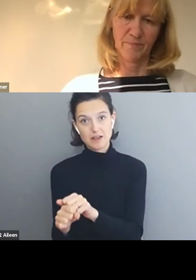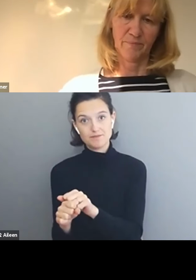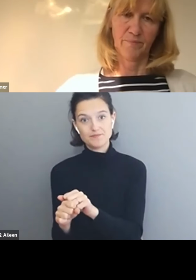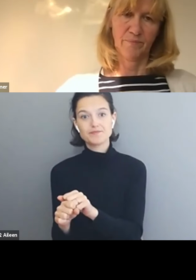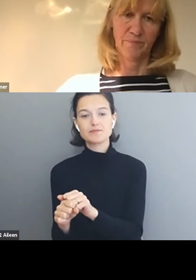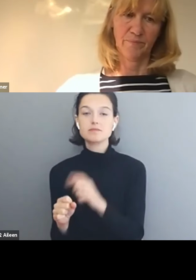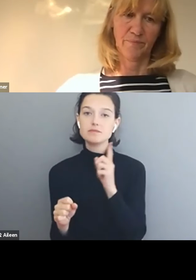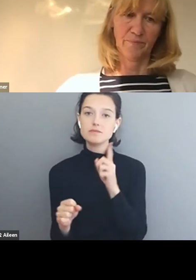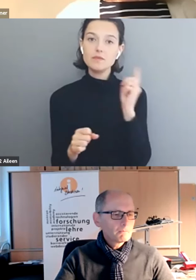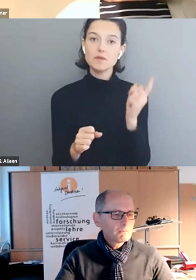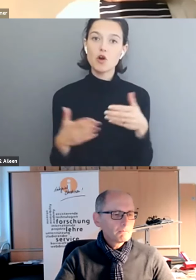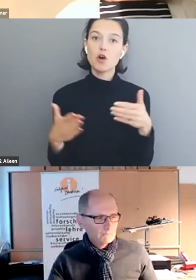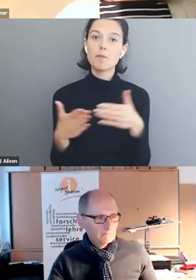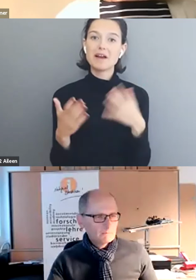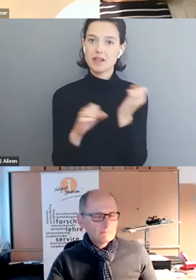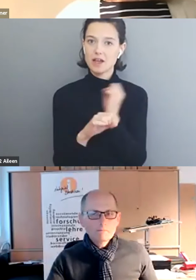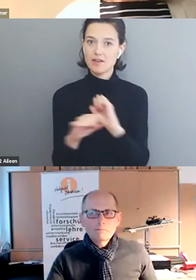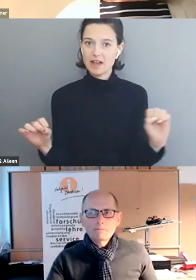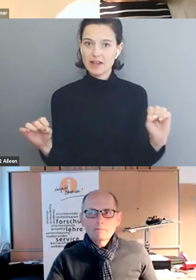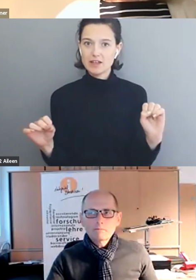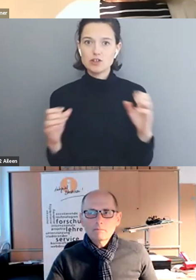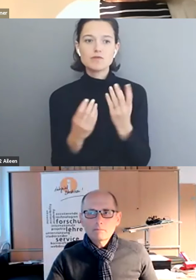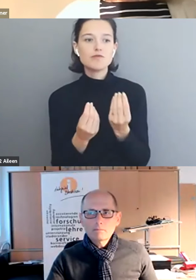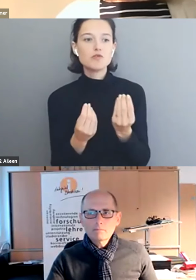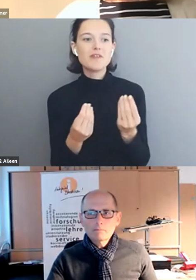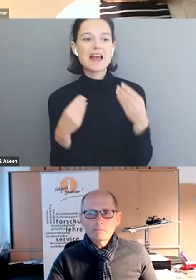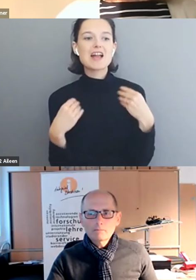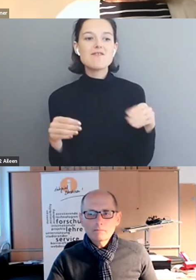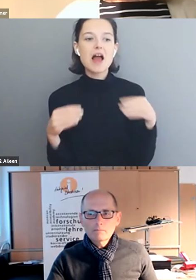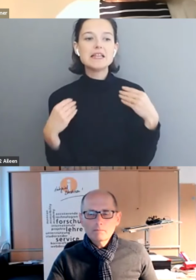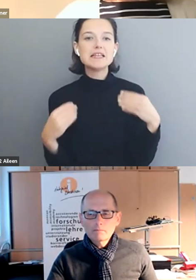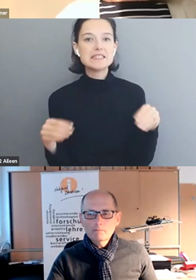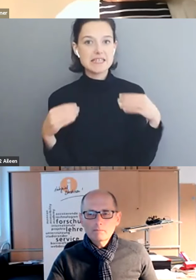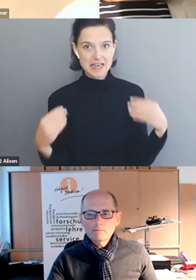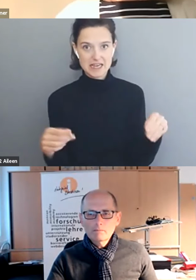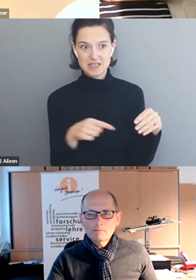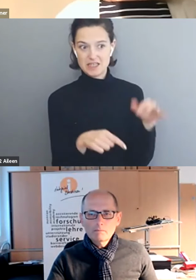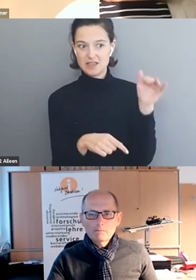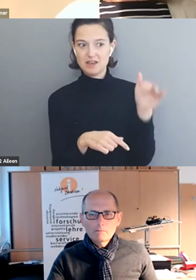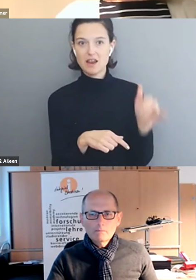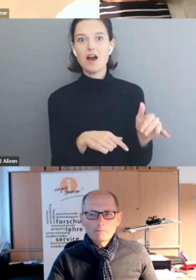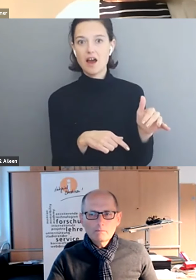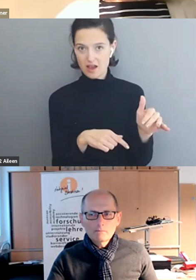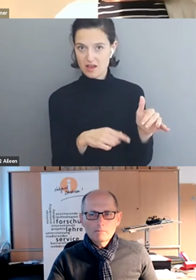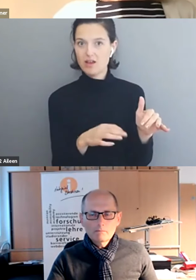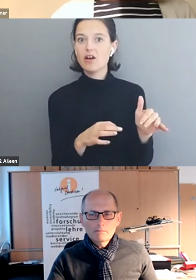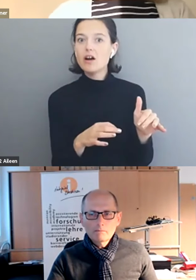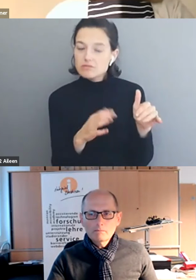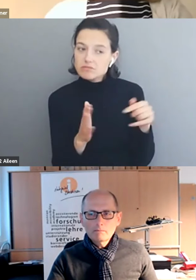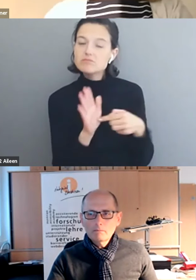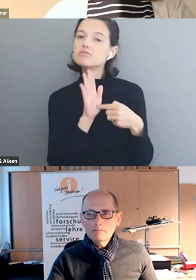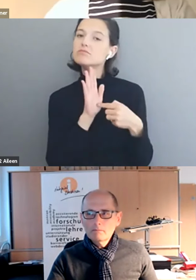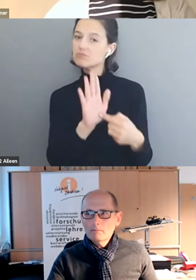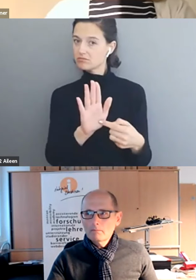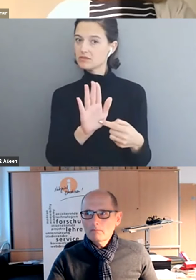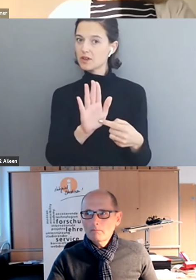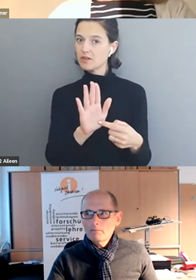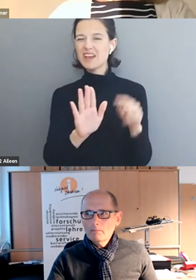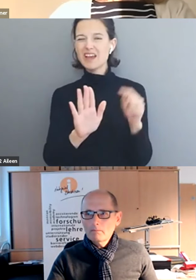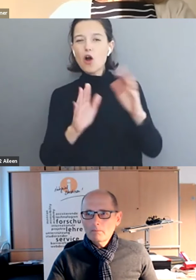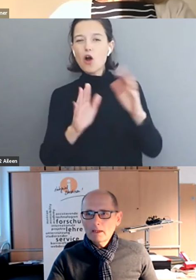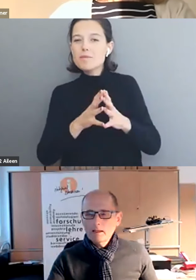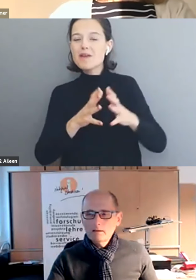als Qualitätsmerkmal mausert. Also es kommen wir weg von ich muss halt zu ich will auch, weil es mir was bringt und weil es mein